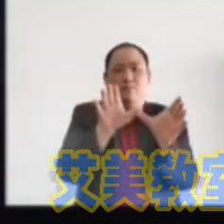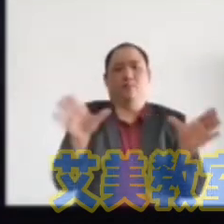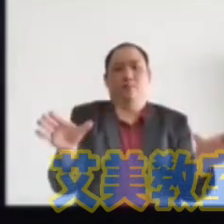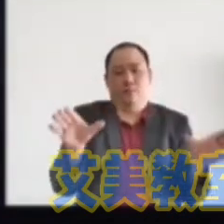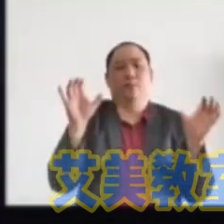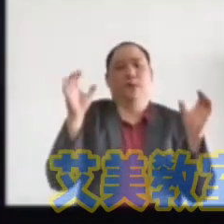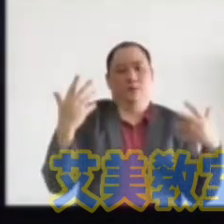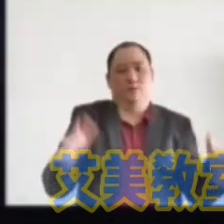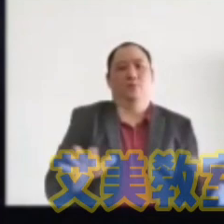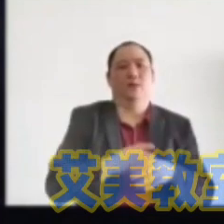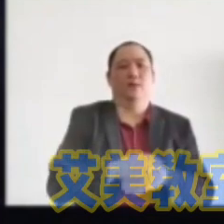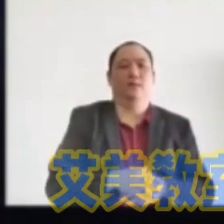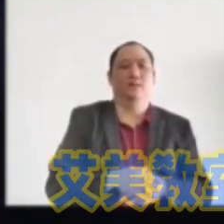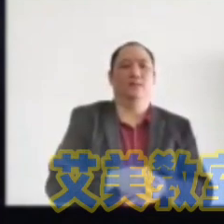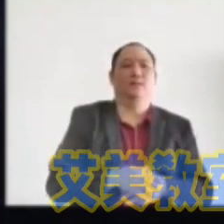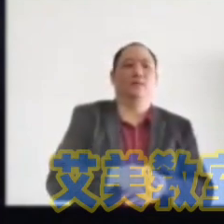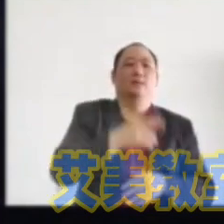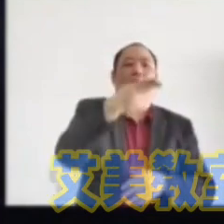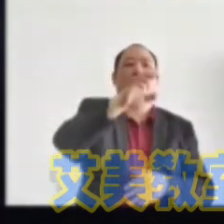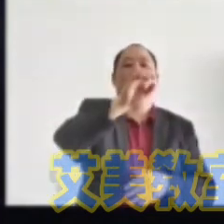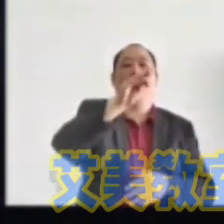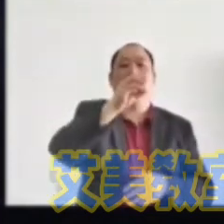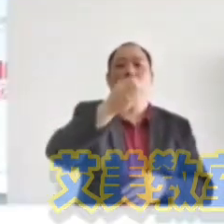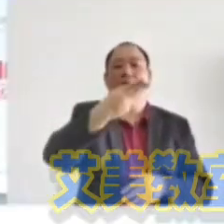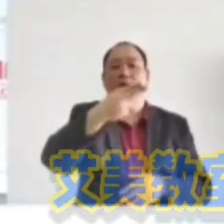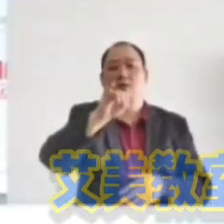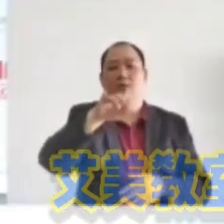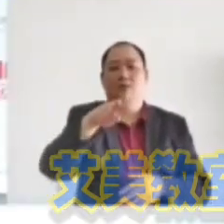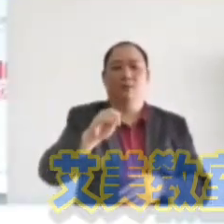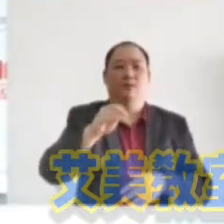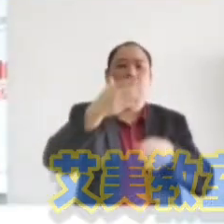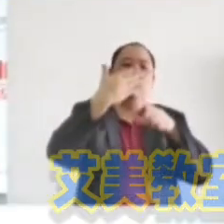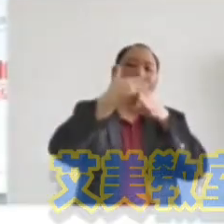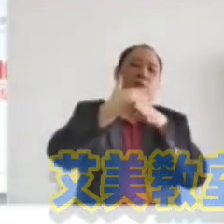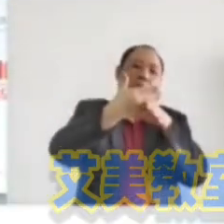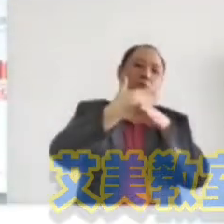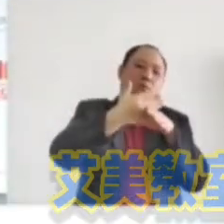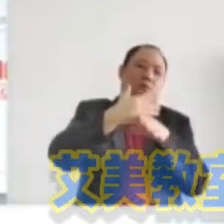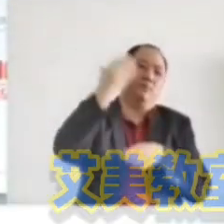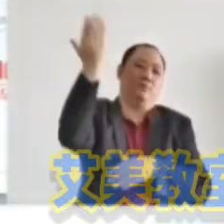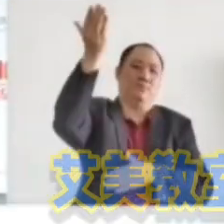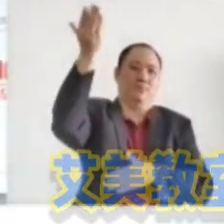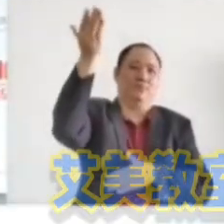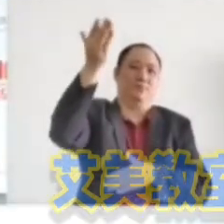，OK？ 所以今天呢，这个 Hemoglobin 的分享呢就到此结束。